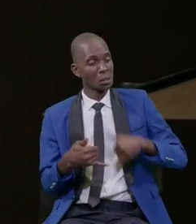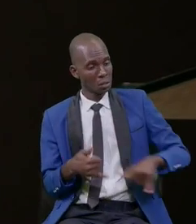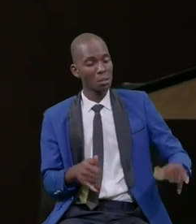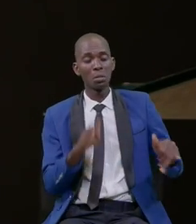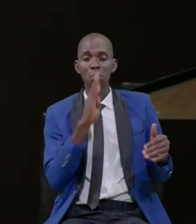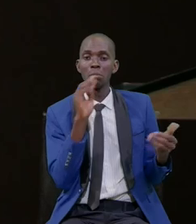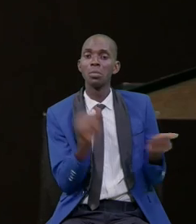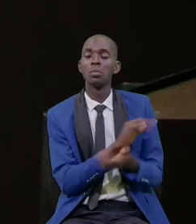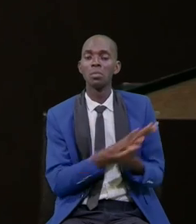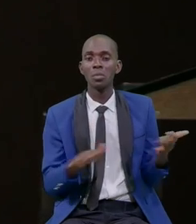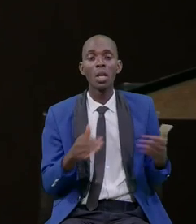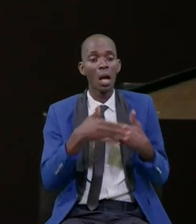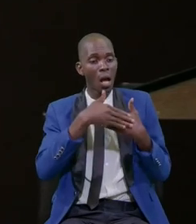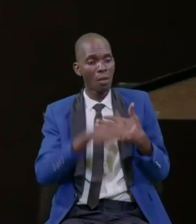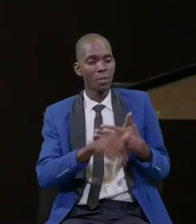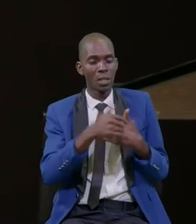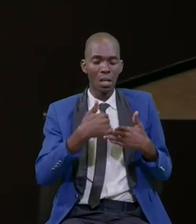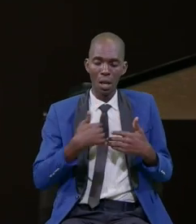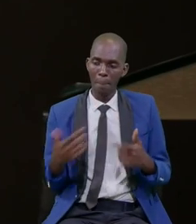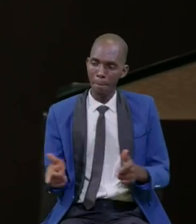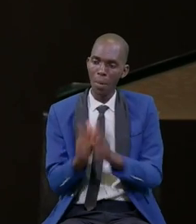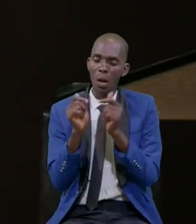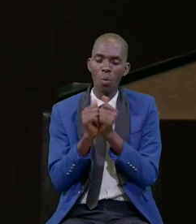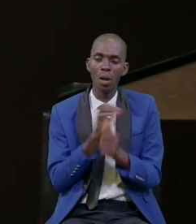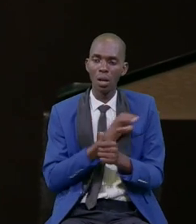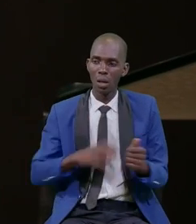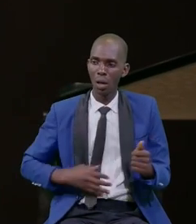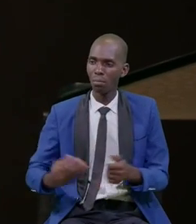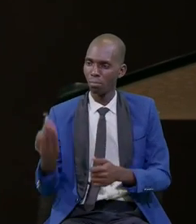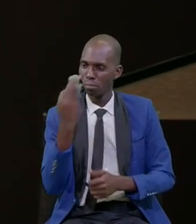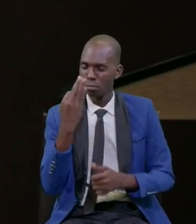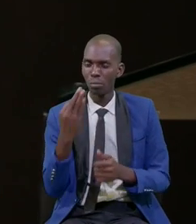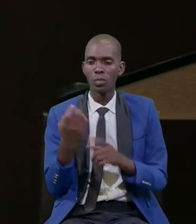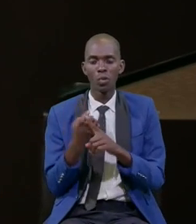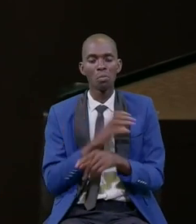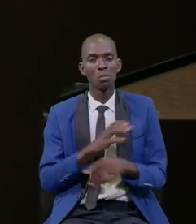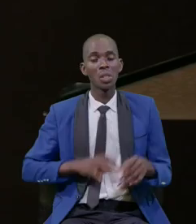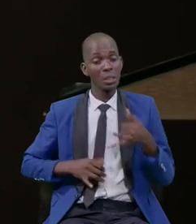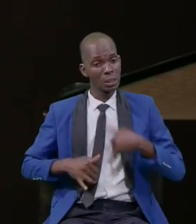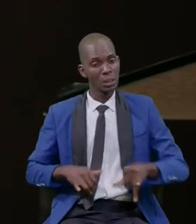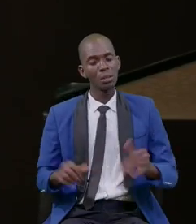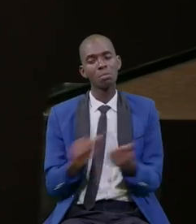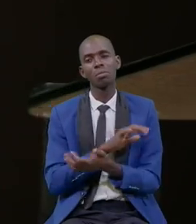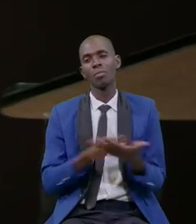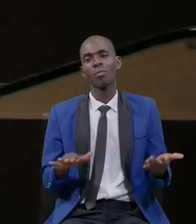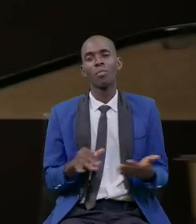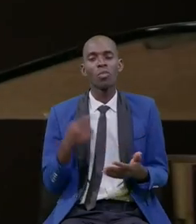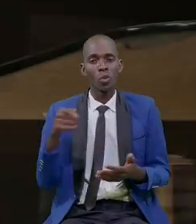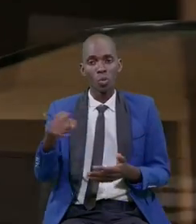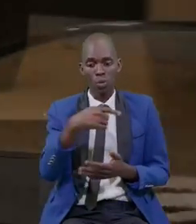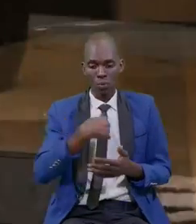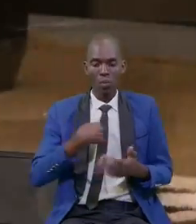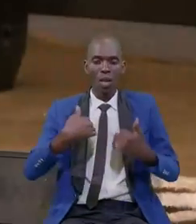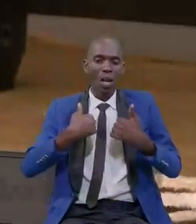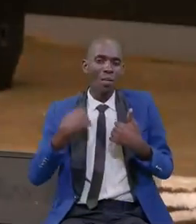entendu directement de Christ. Nous voici aujourd'hui. Nous avons entendu parler du salut, nous avons entendu parler